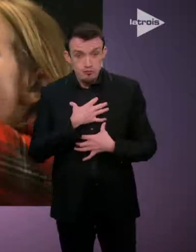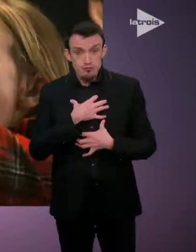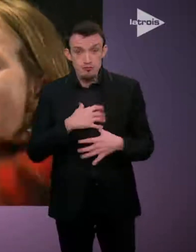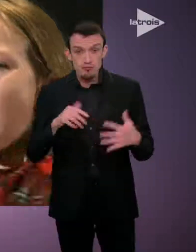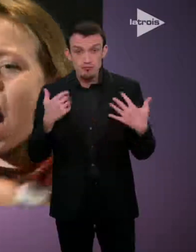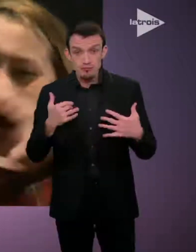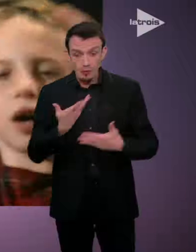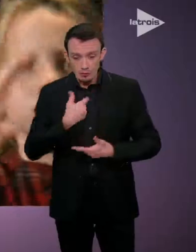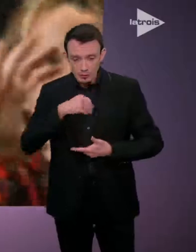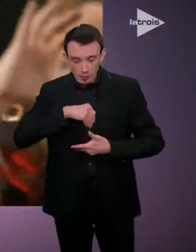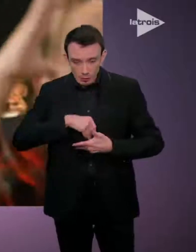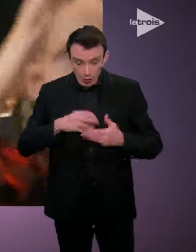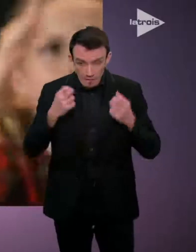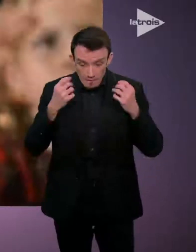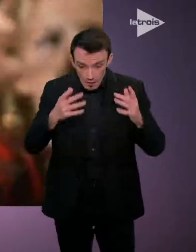leur chanson à fond, quoi.